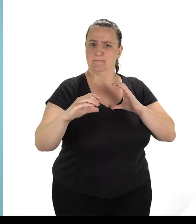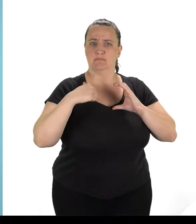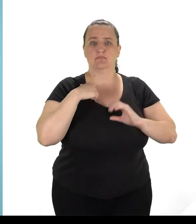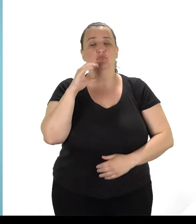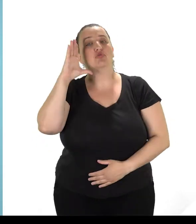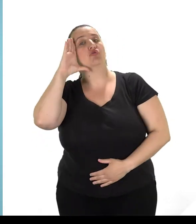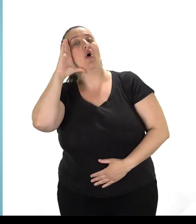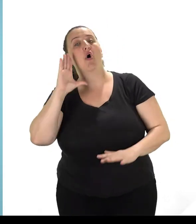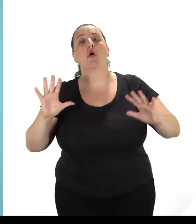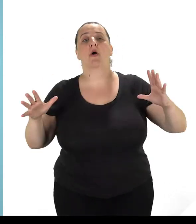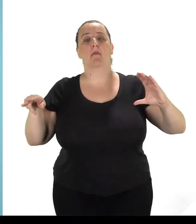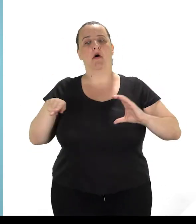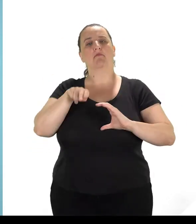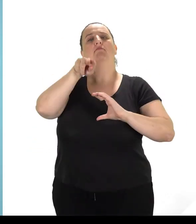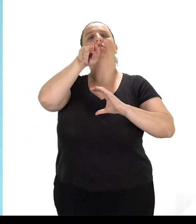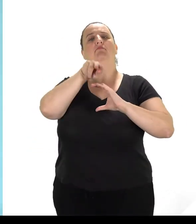suffit.